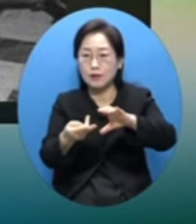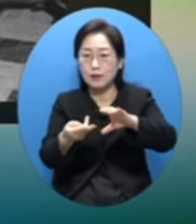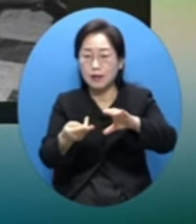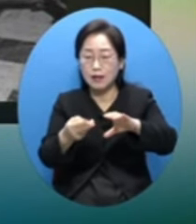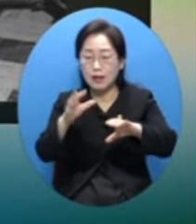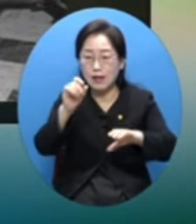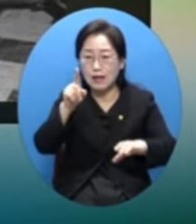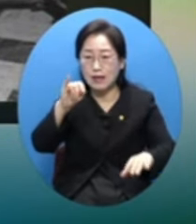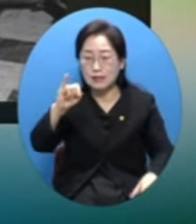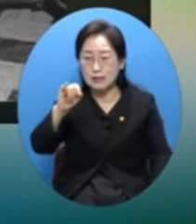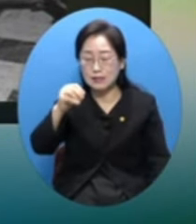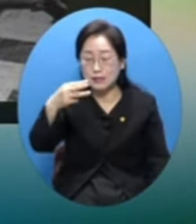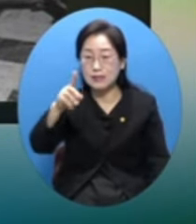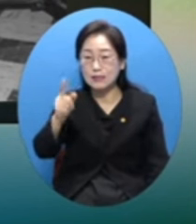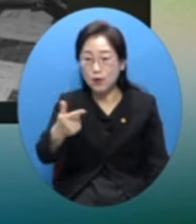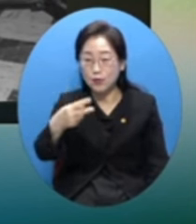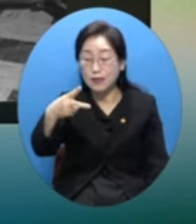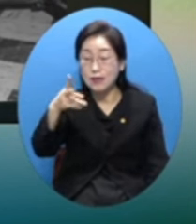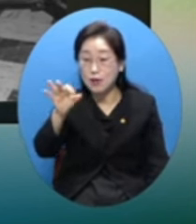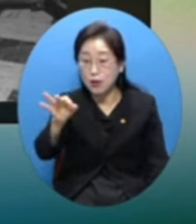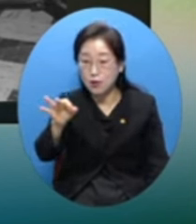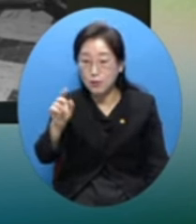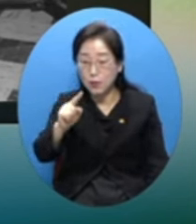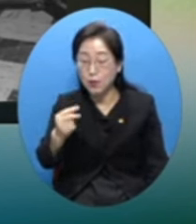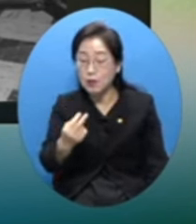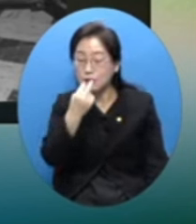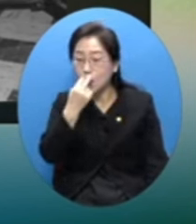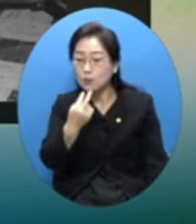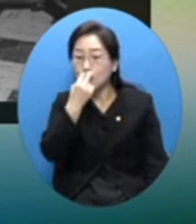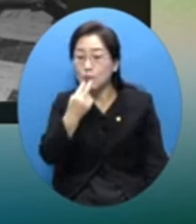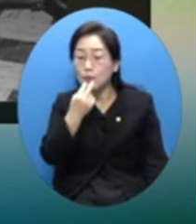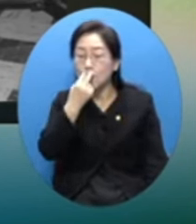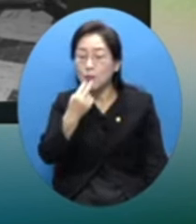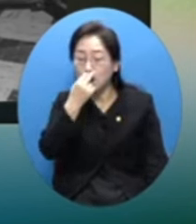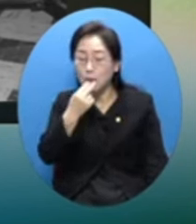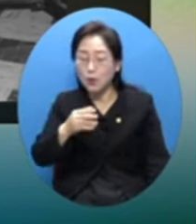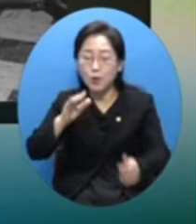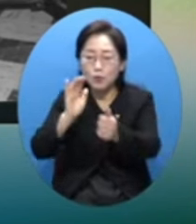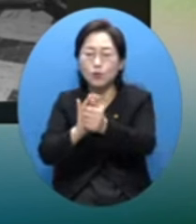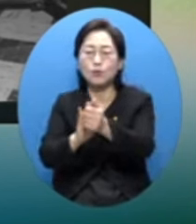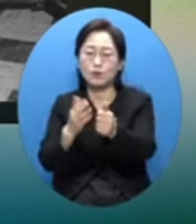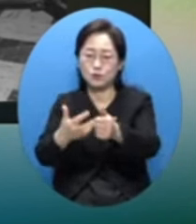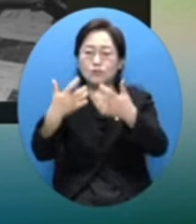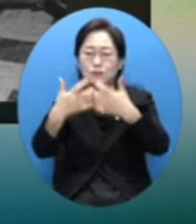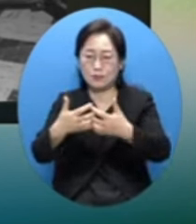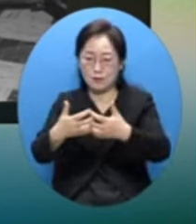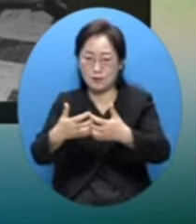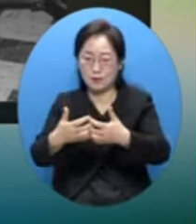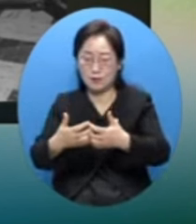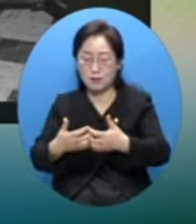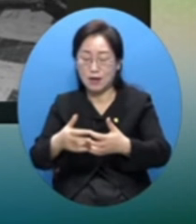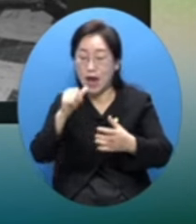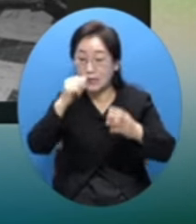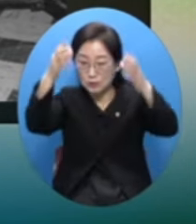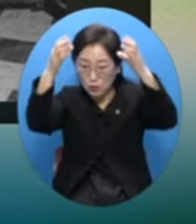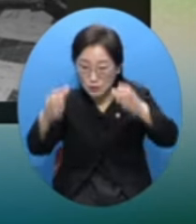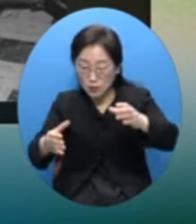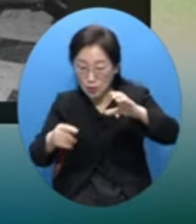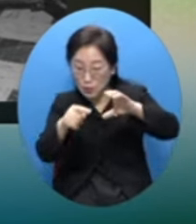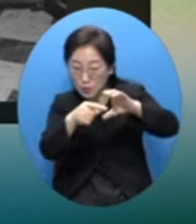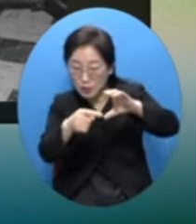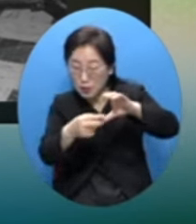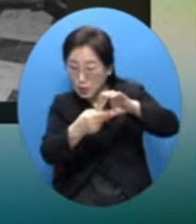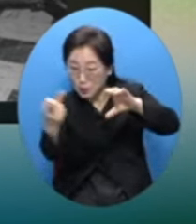아이런 롱이 하는 인공 호흡기를 통해서 숨을 쉴 수 있게 했습니다이 산소통 내부를 진공 상태로